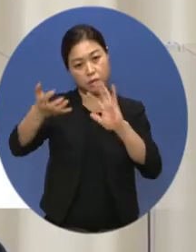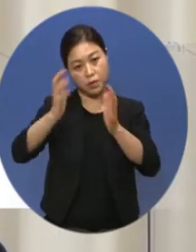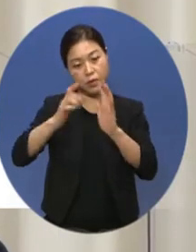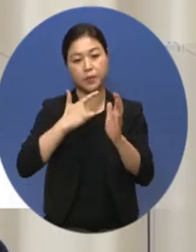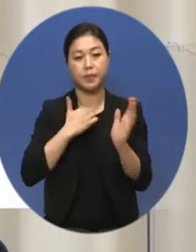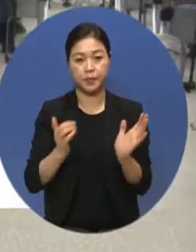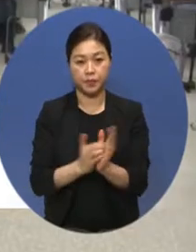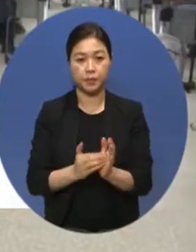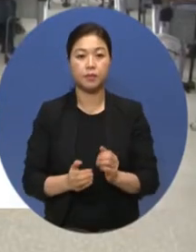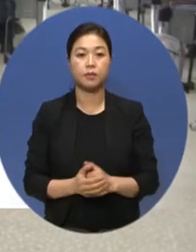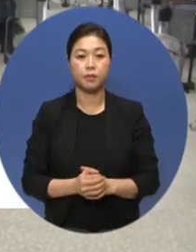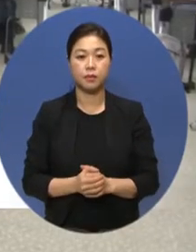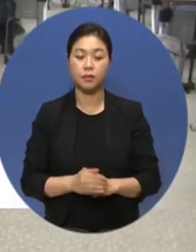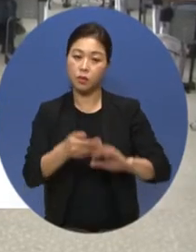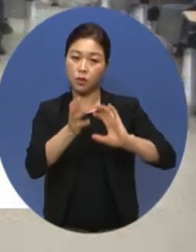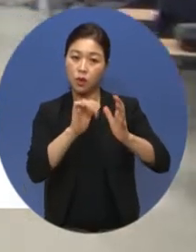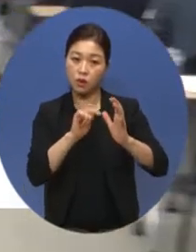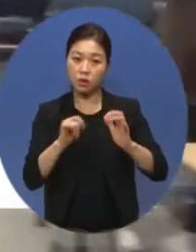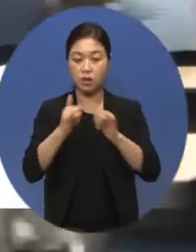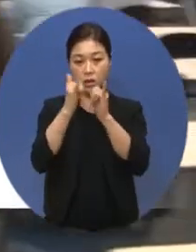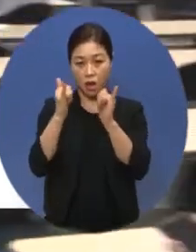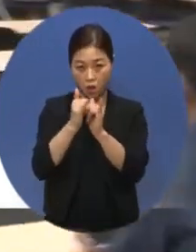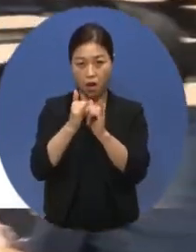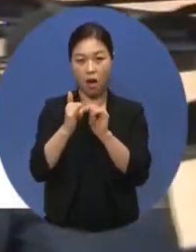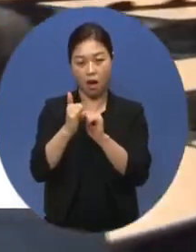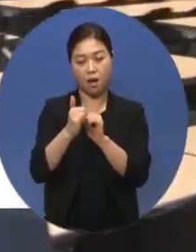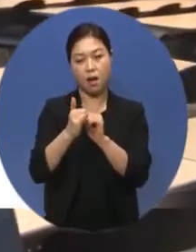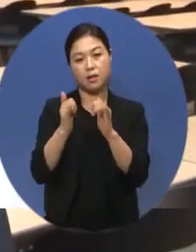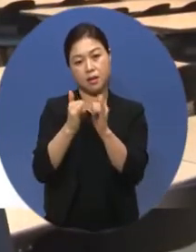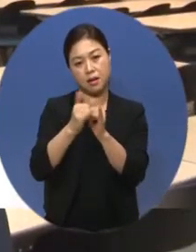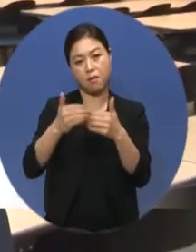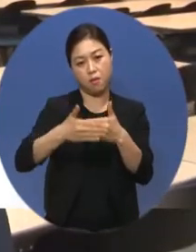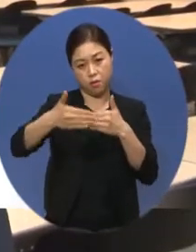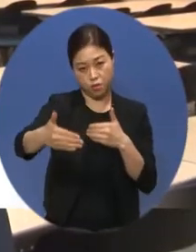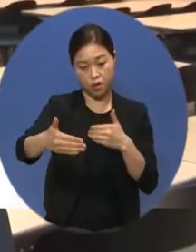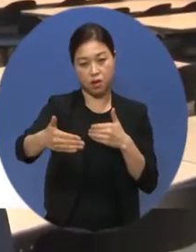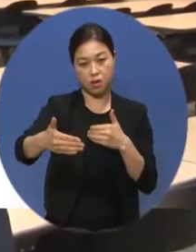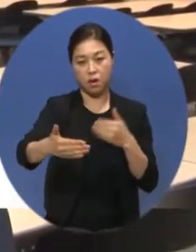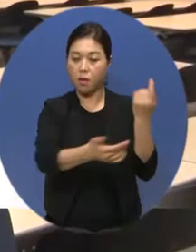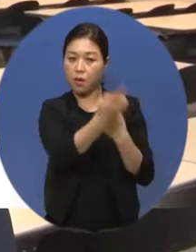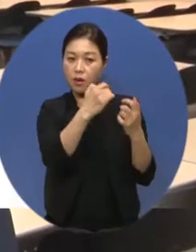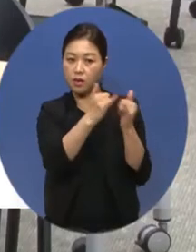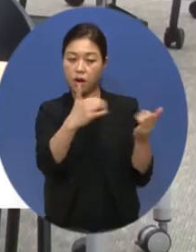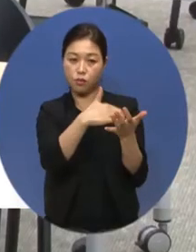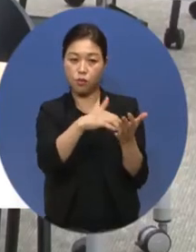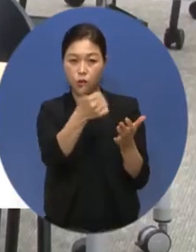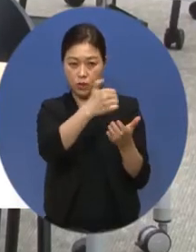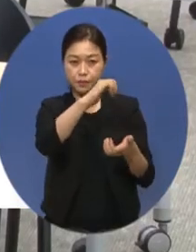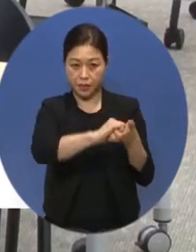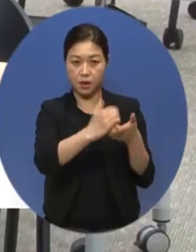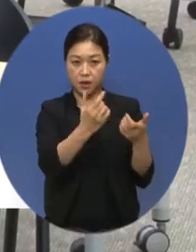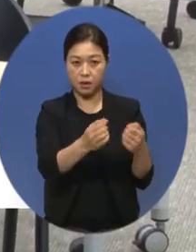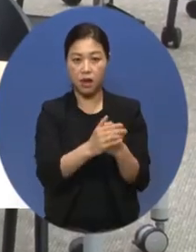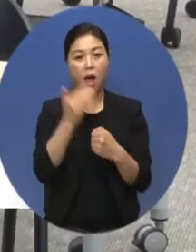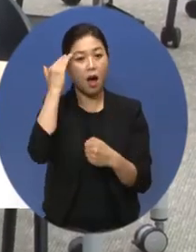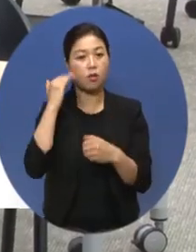개최했습니다. 토론회는 사회적 거리두기 실천을 위해 50명 이하로 참석했으며